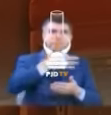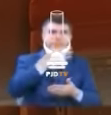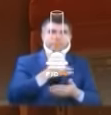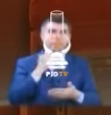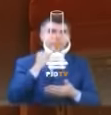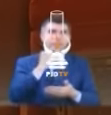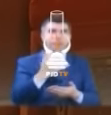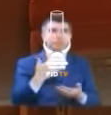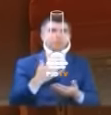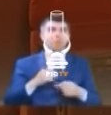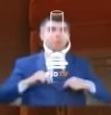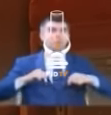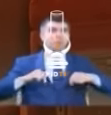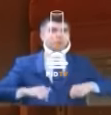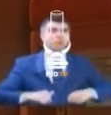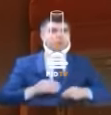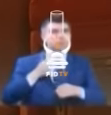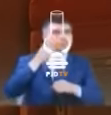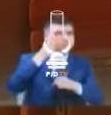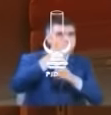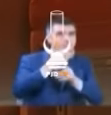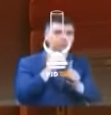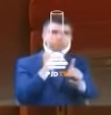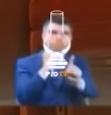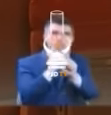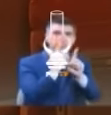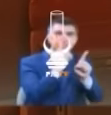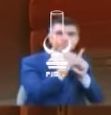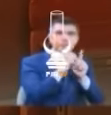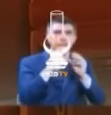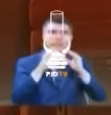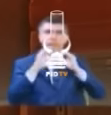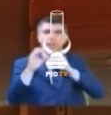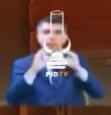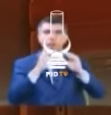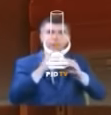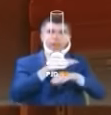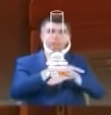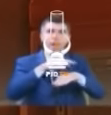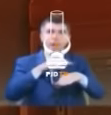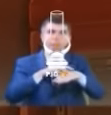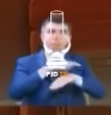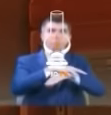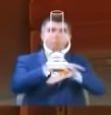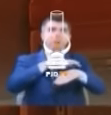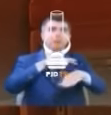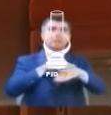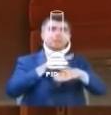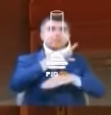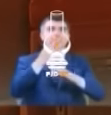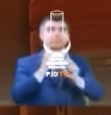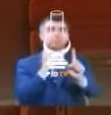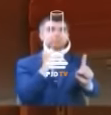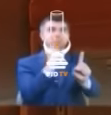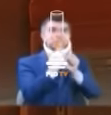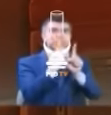معكم الاولويات معاكم وحددنا ورقمنا معاكم الاولويات بحضور الساده العمال والولاة والمنتخبين. طبيعي